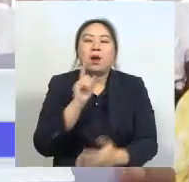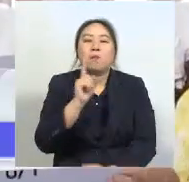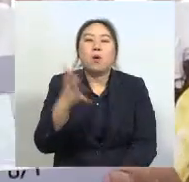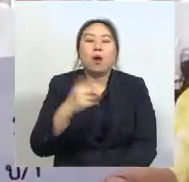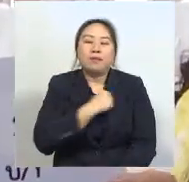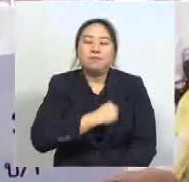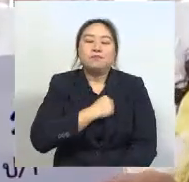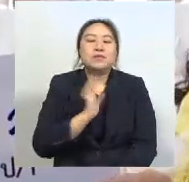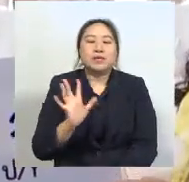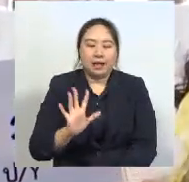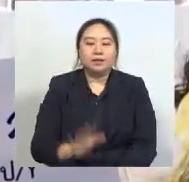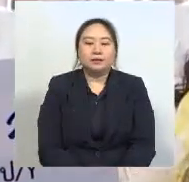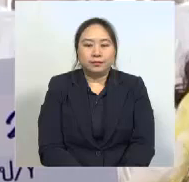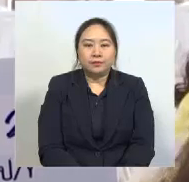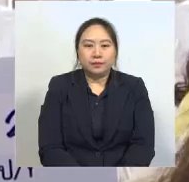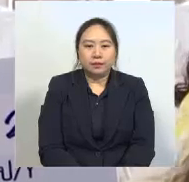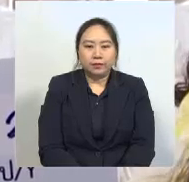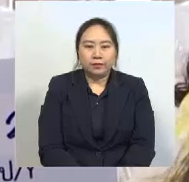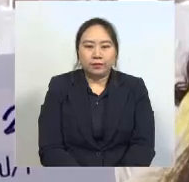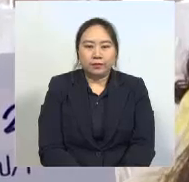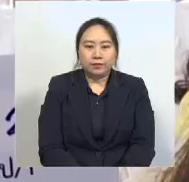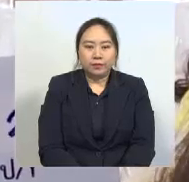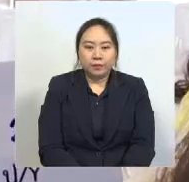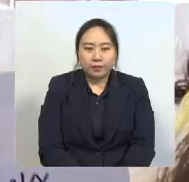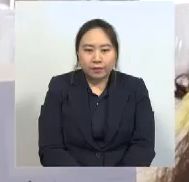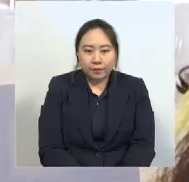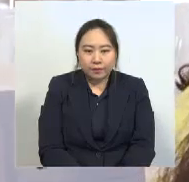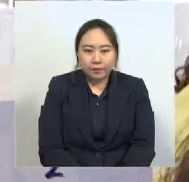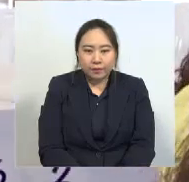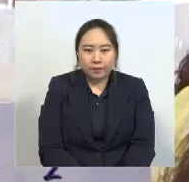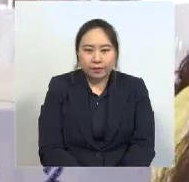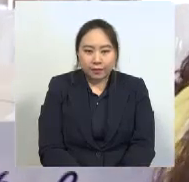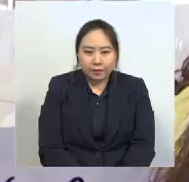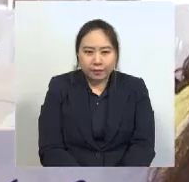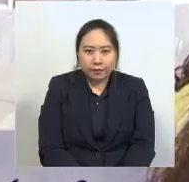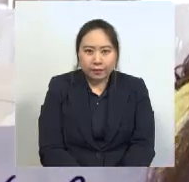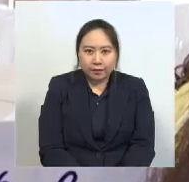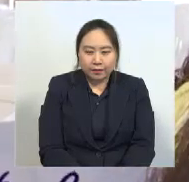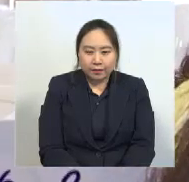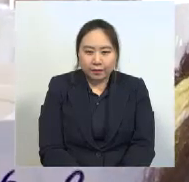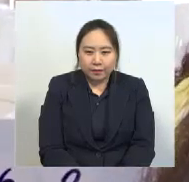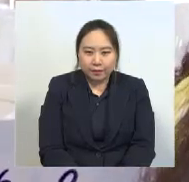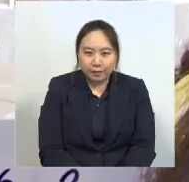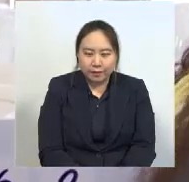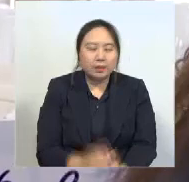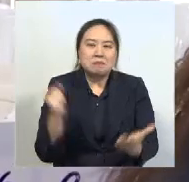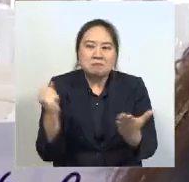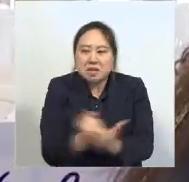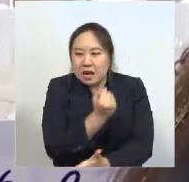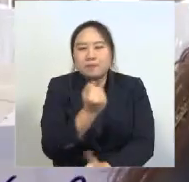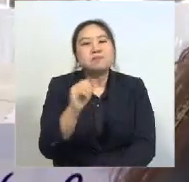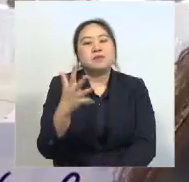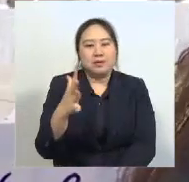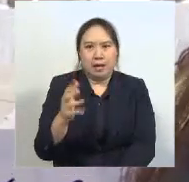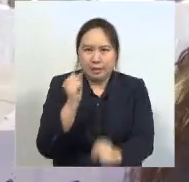ำใจแล้ว มันรอดว่าโครงการจะชะงักไประยะหนึ่ง ไม่เจ๊ใจทำ